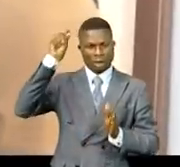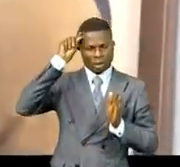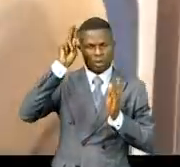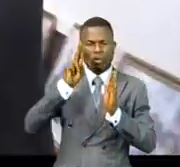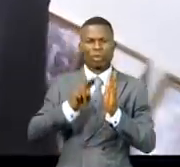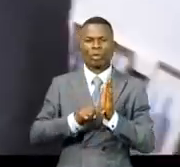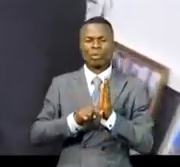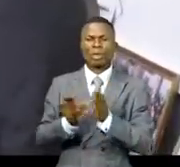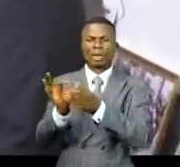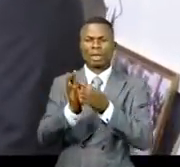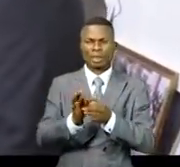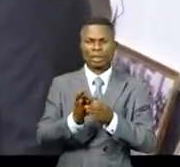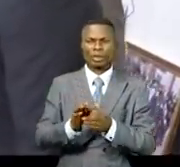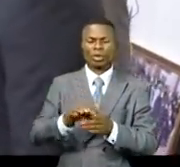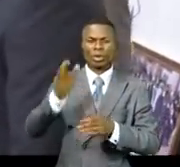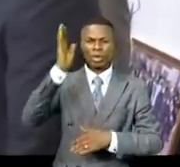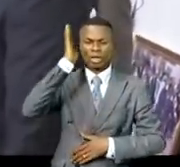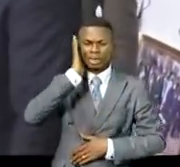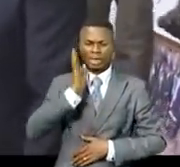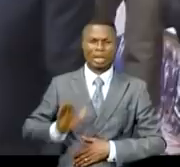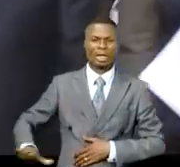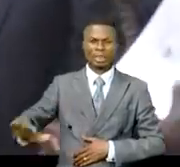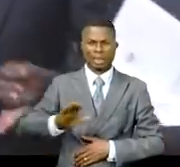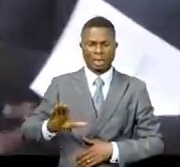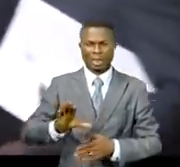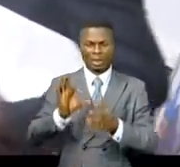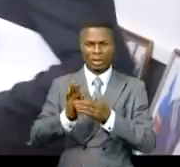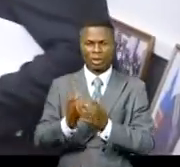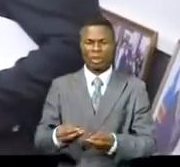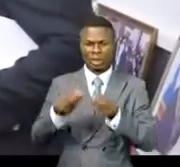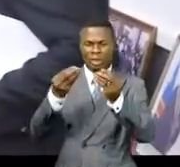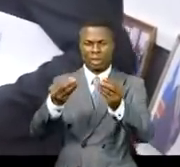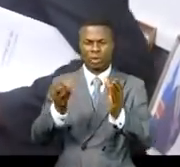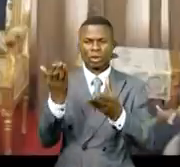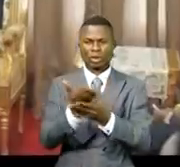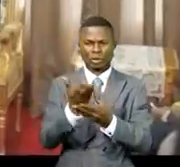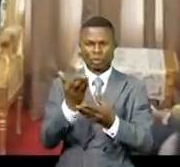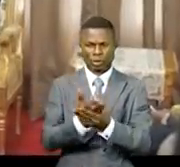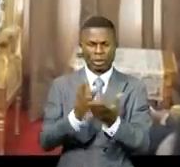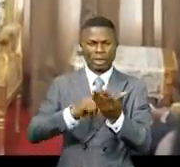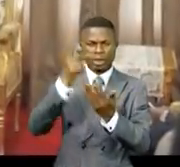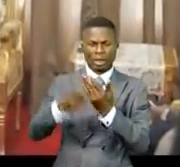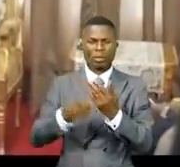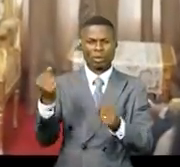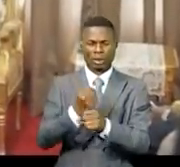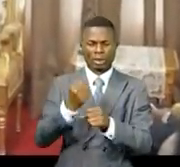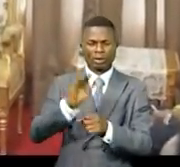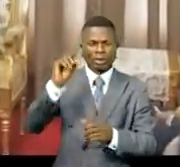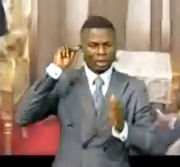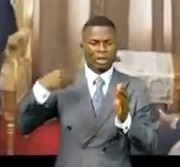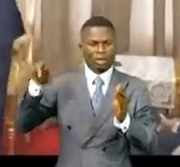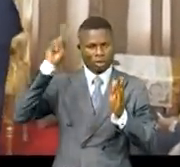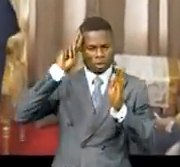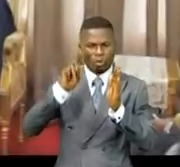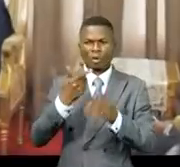le Premier ministre Jean-Michel Samalukonde Kyenge vient de franchir le deuxième cap en déposant le programme d'action de son gouvernement ce